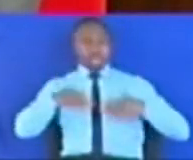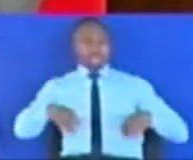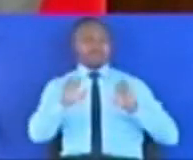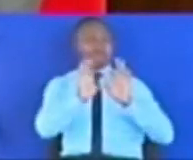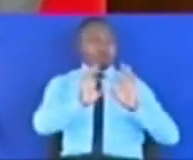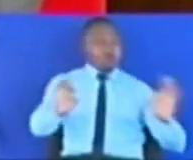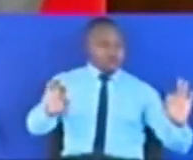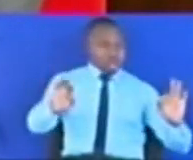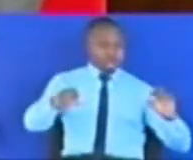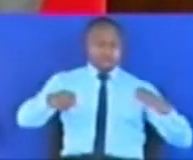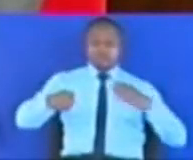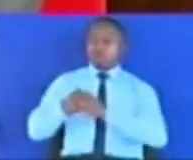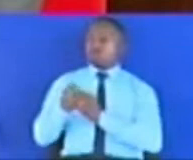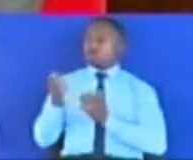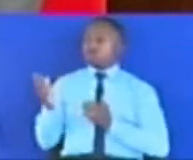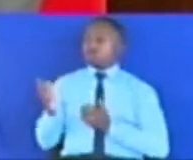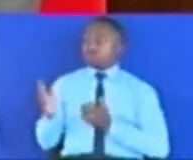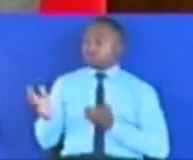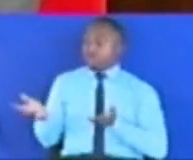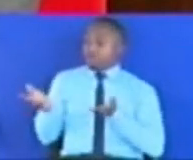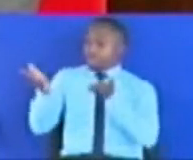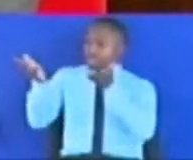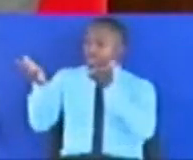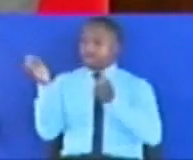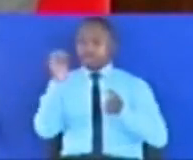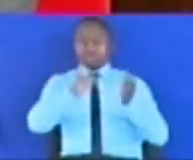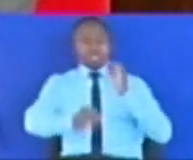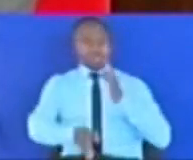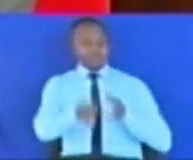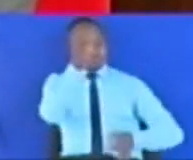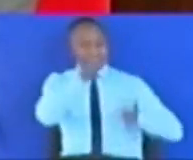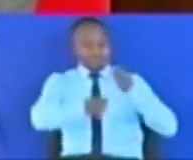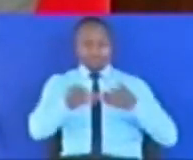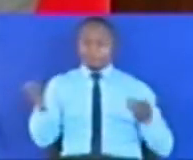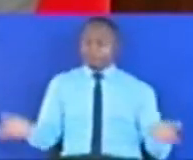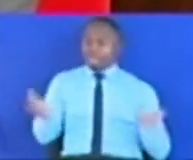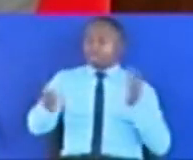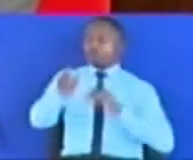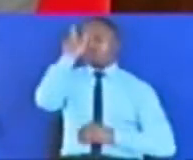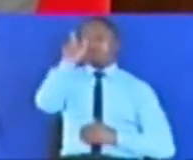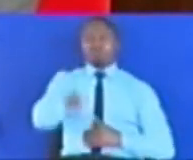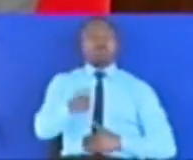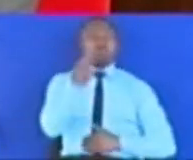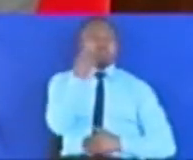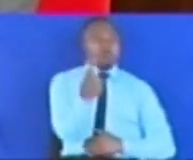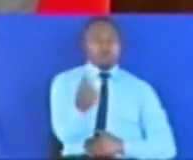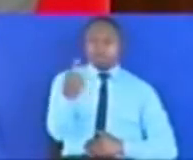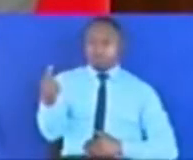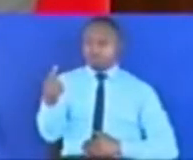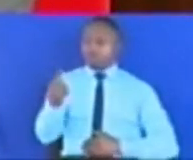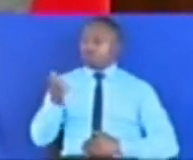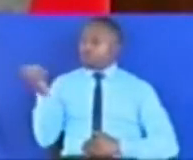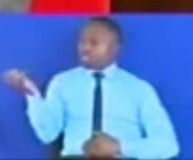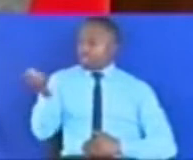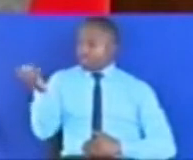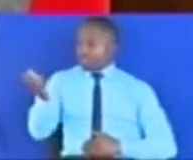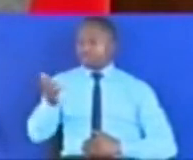na ustawi inayochangia kikamilifu katika maendeleo ya mtu mmoja mmoja, jamii na